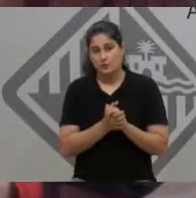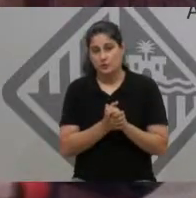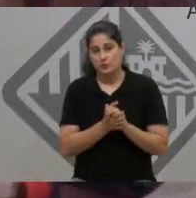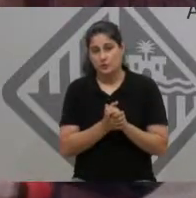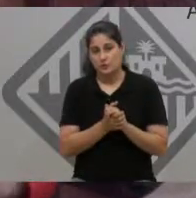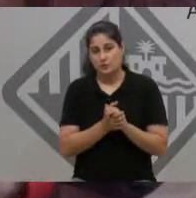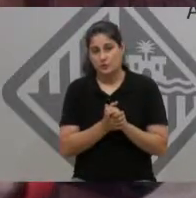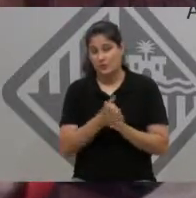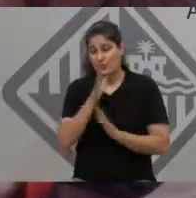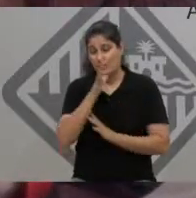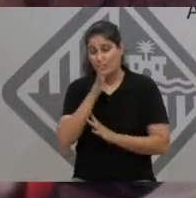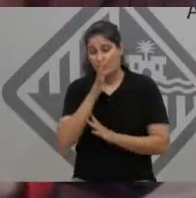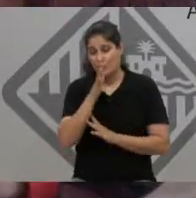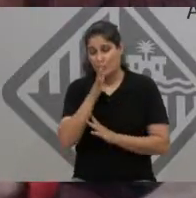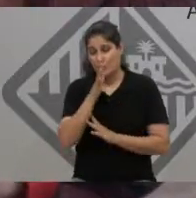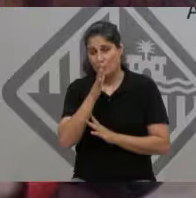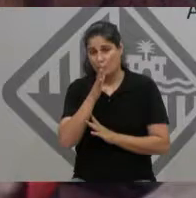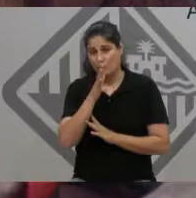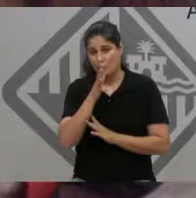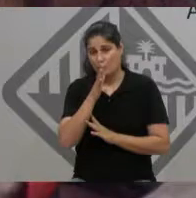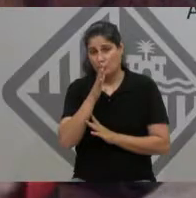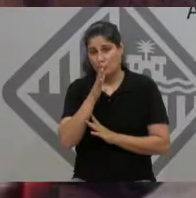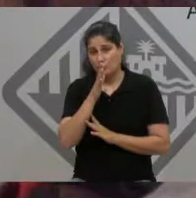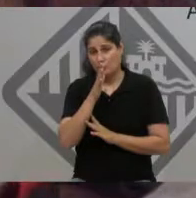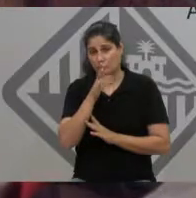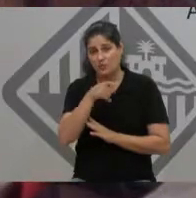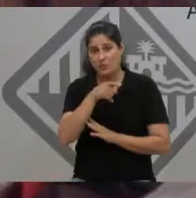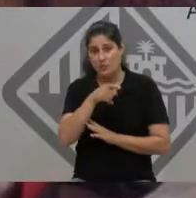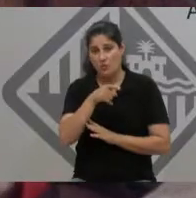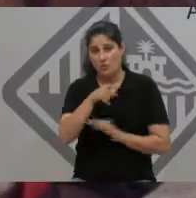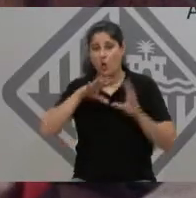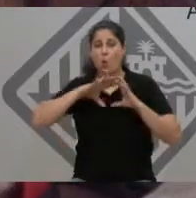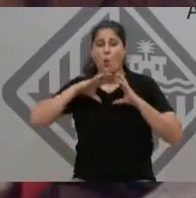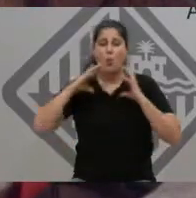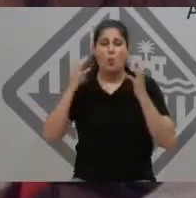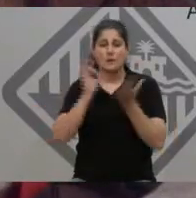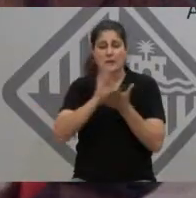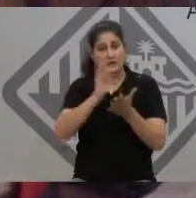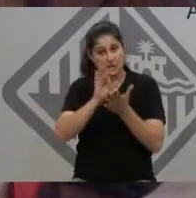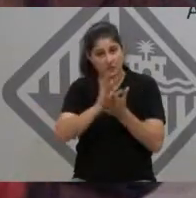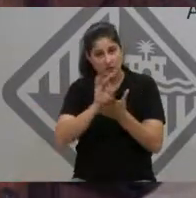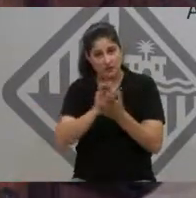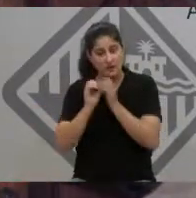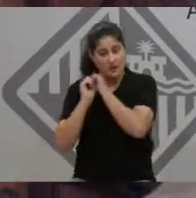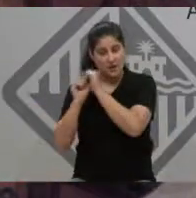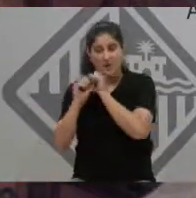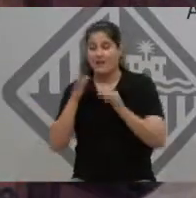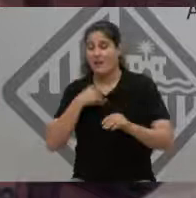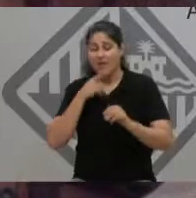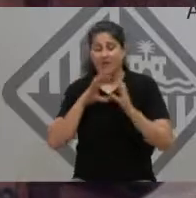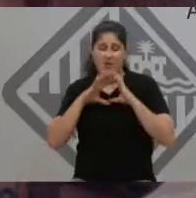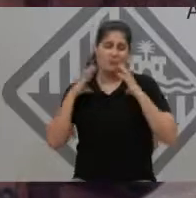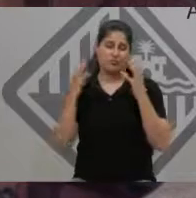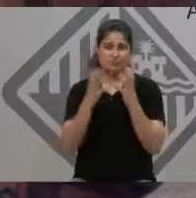el que fa és permetre la universalització als serveis de la dependència, un concepte